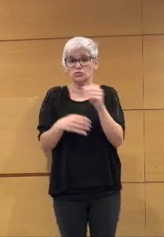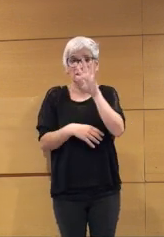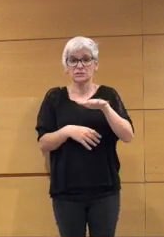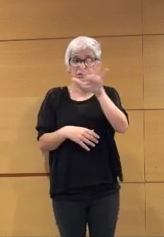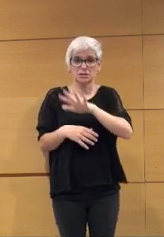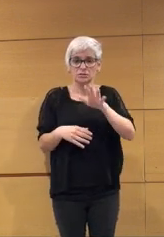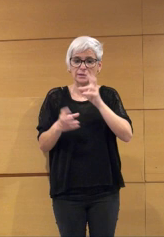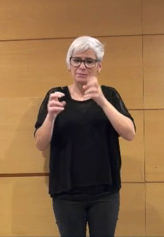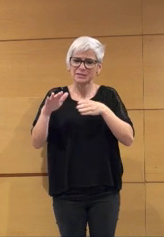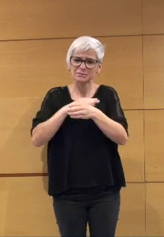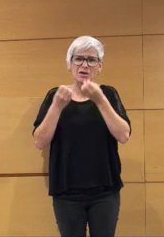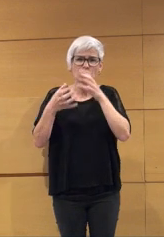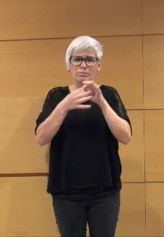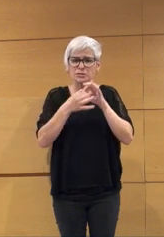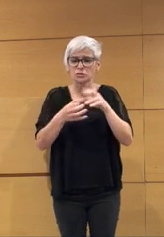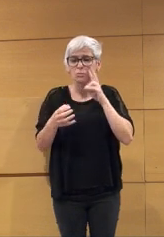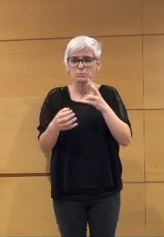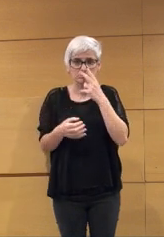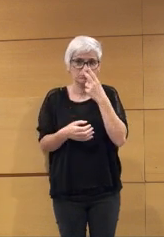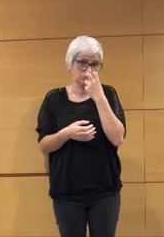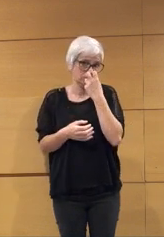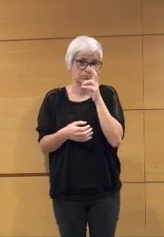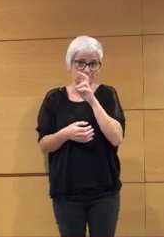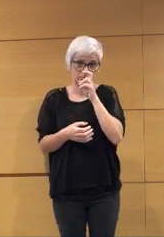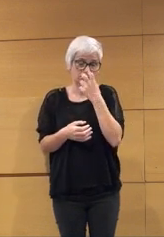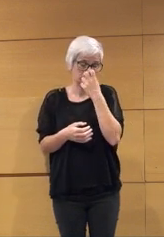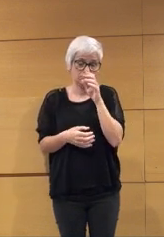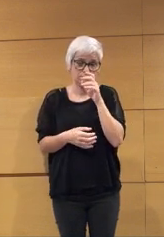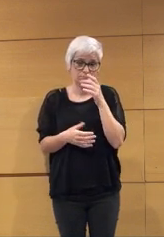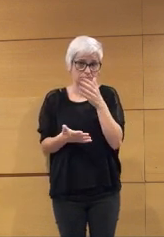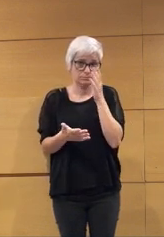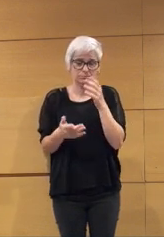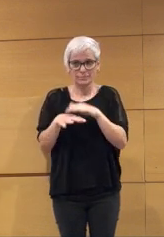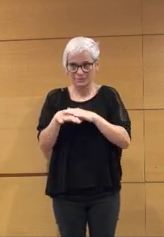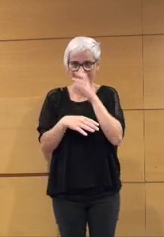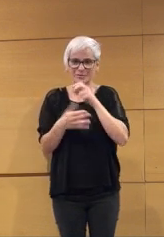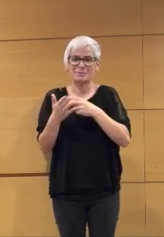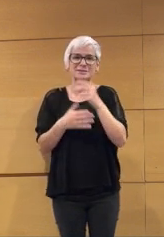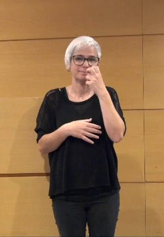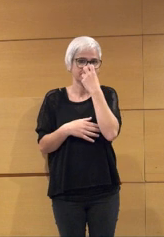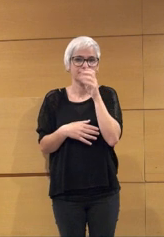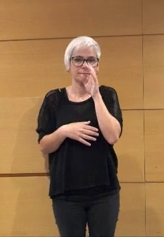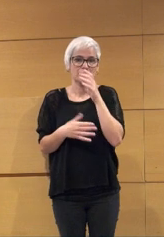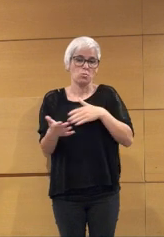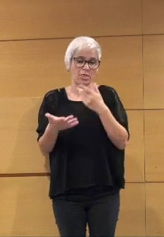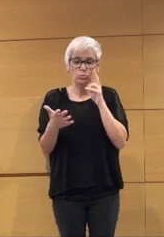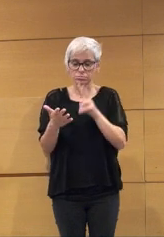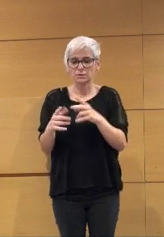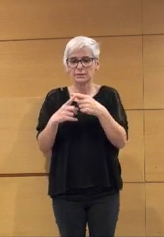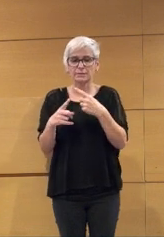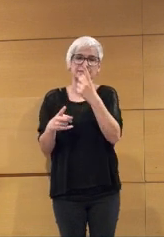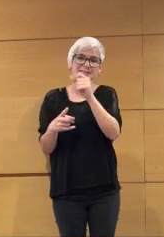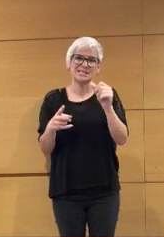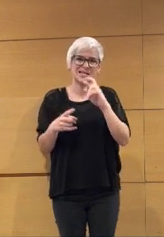a la informació. I tenim ara mateix 10 tecnologies, 11 serveis i 16 recursos educatius en